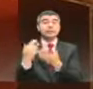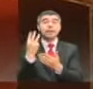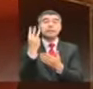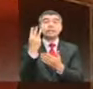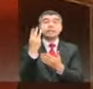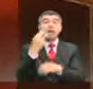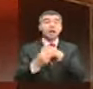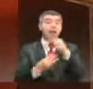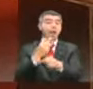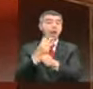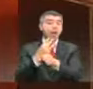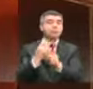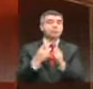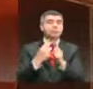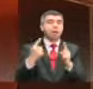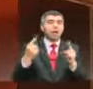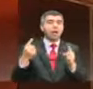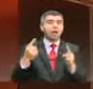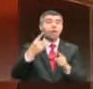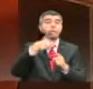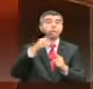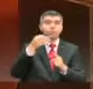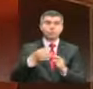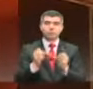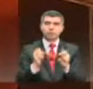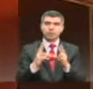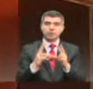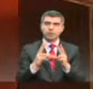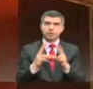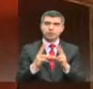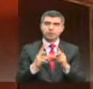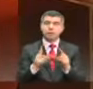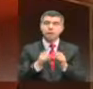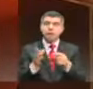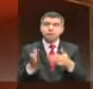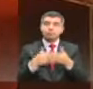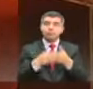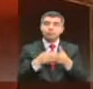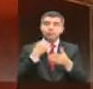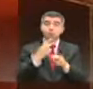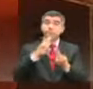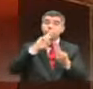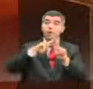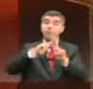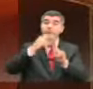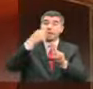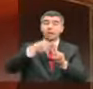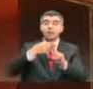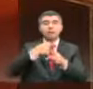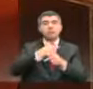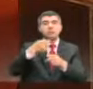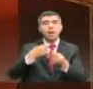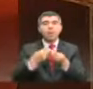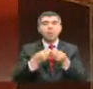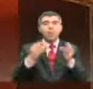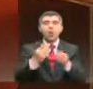مره التمديد الى حدود اليوم راه كنا مسؤولين على هذه القضيه. انا ماشي تنقول نسدوهم كل جهه لا فارماسيون، وني خصنا نلقاو حل، راه التمديد